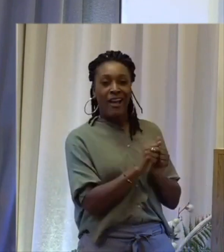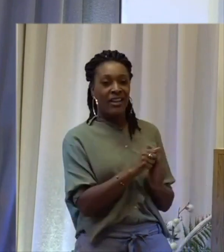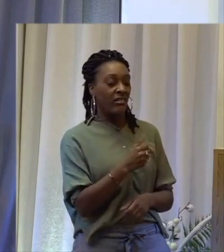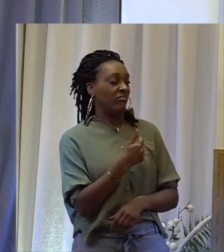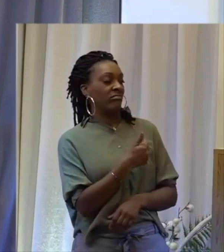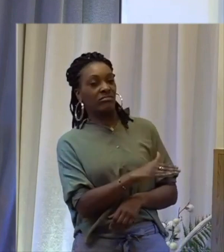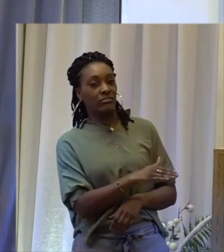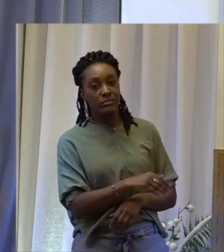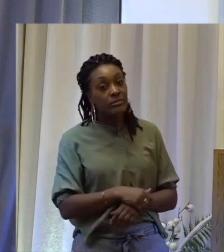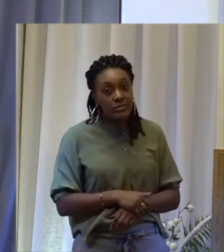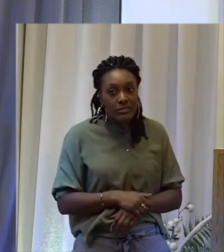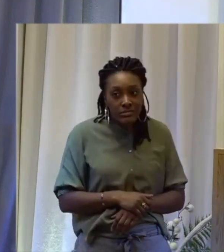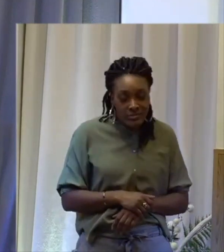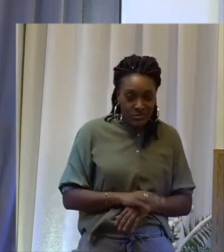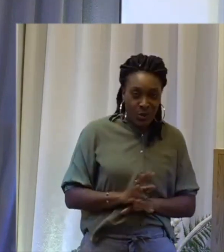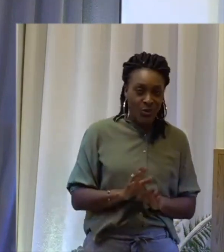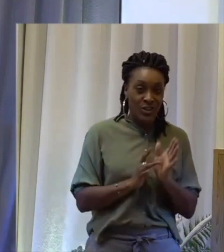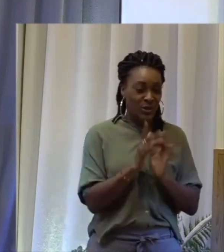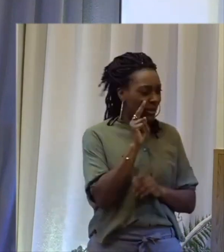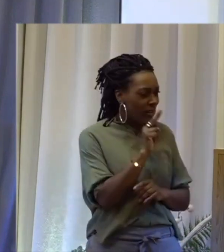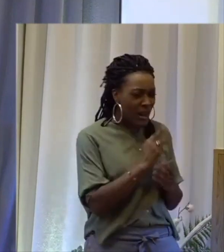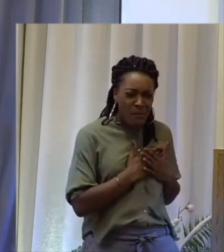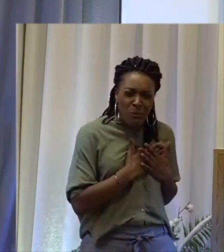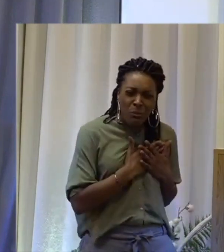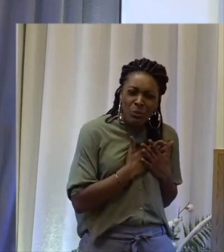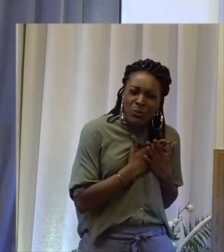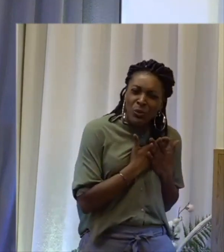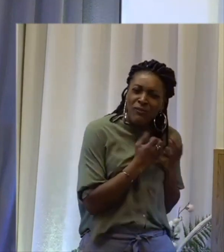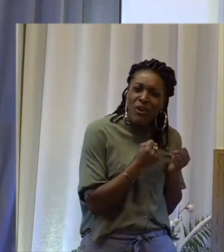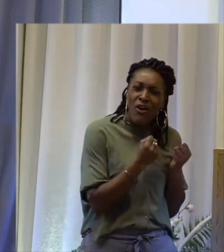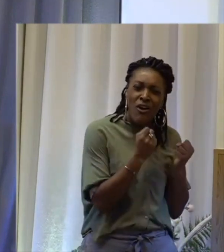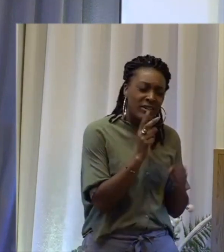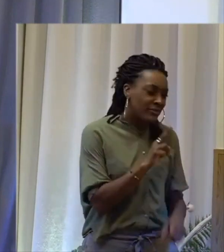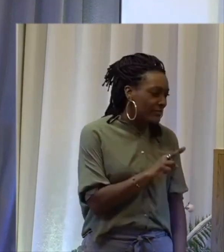rejet, mais un regard d'amour pour cette femme-là qui souffre.